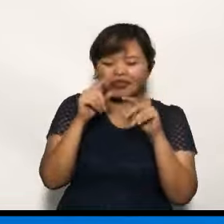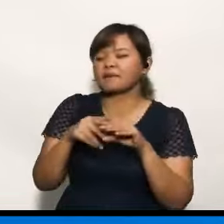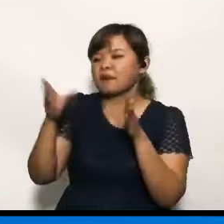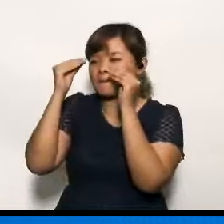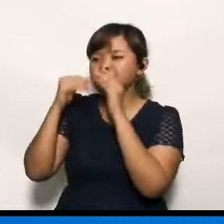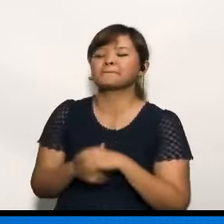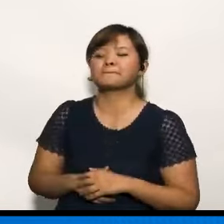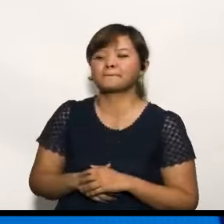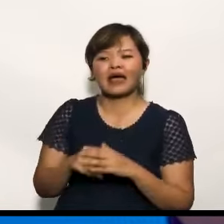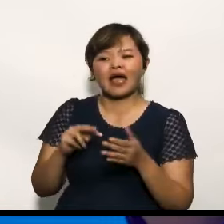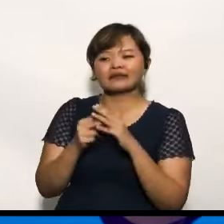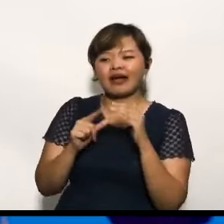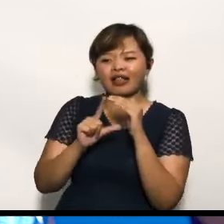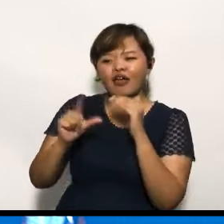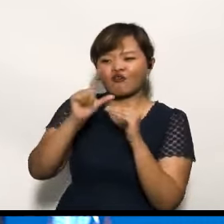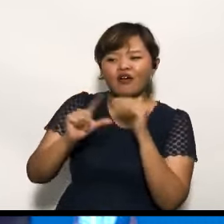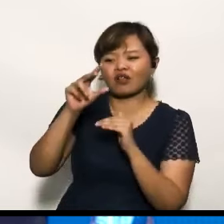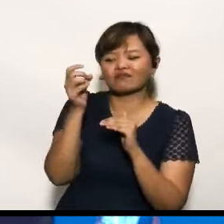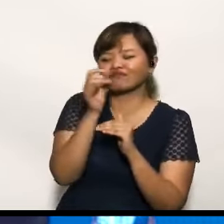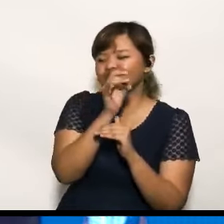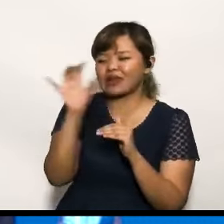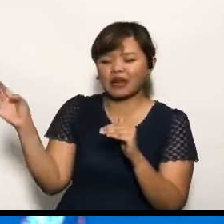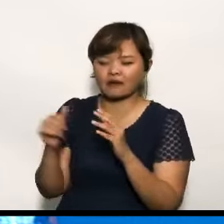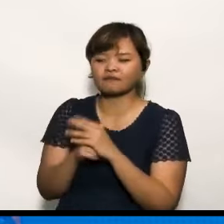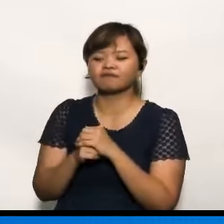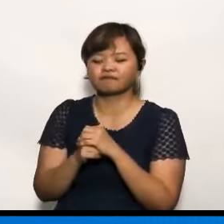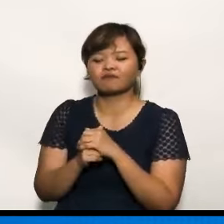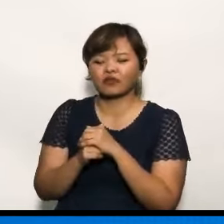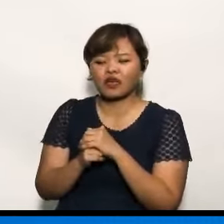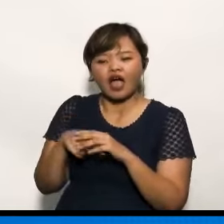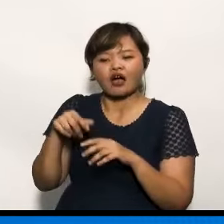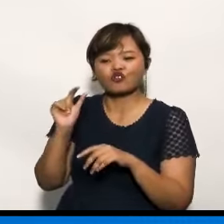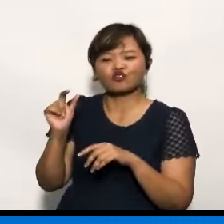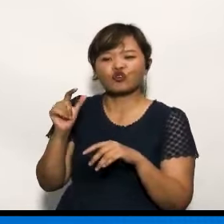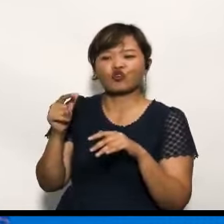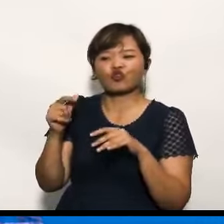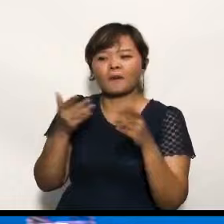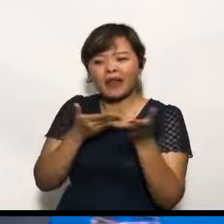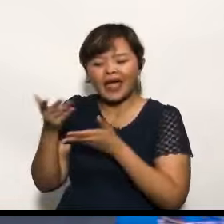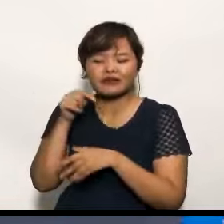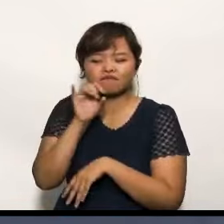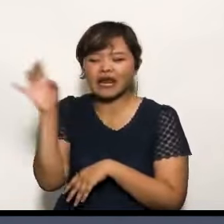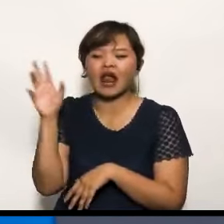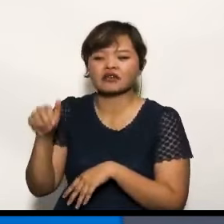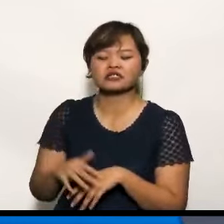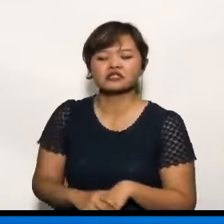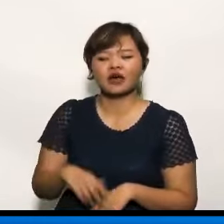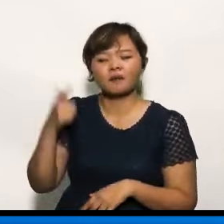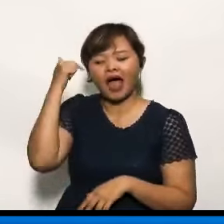a different level of come, a different level of grow, a different level of serve, dan itu akan terus berlanjut terus.